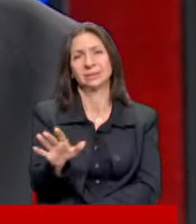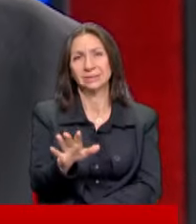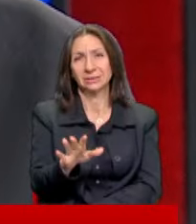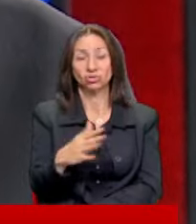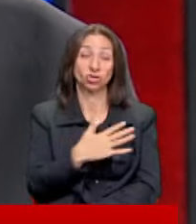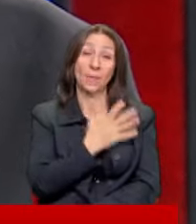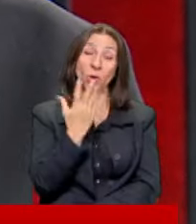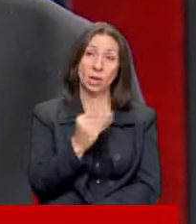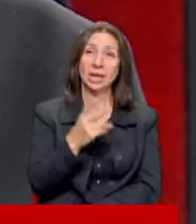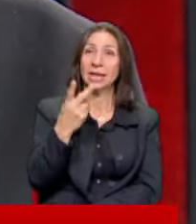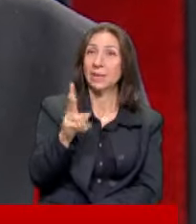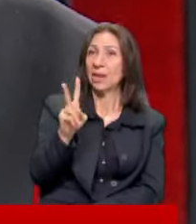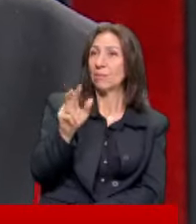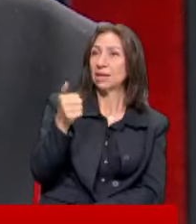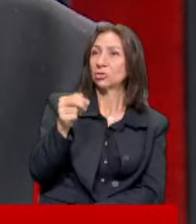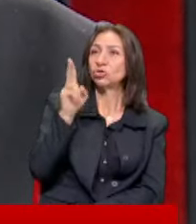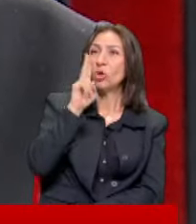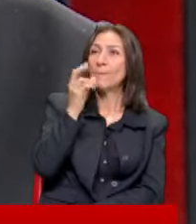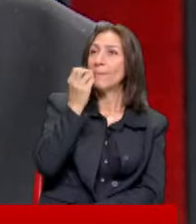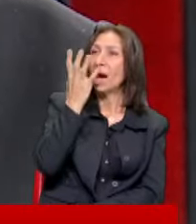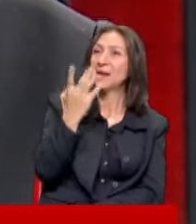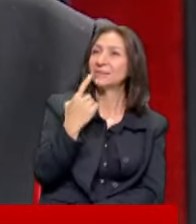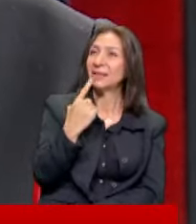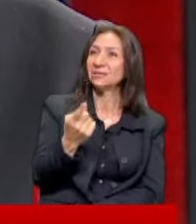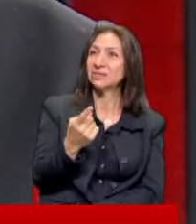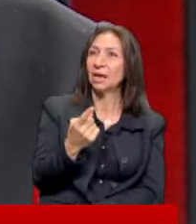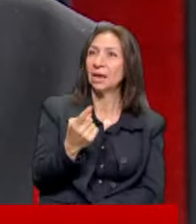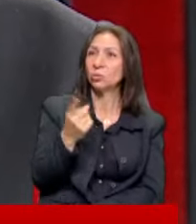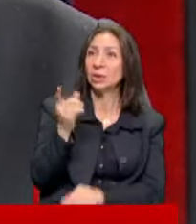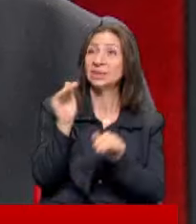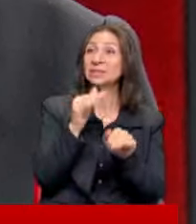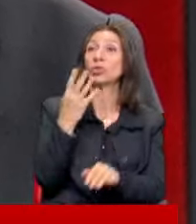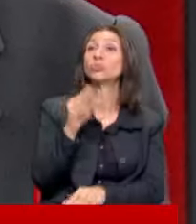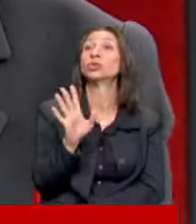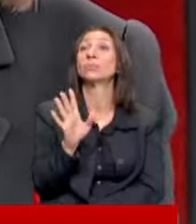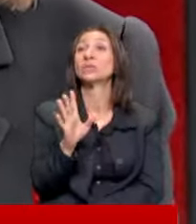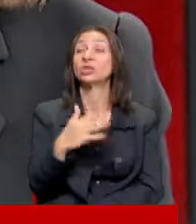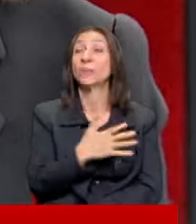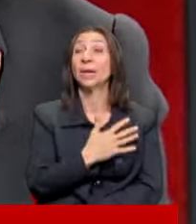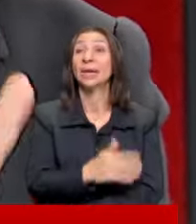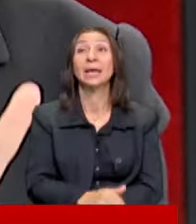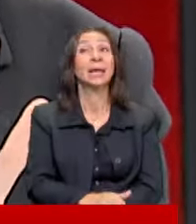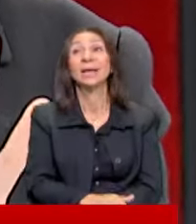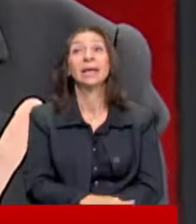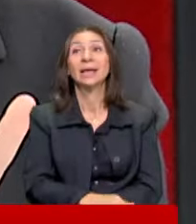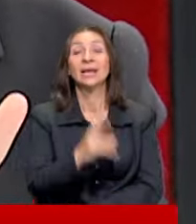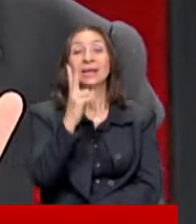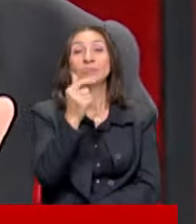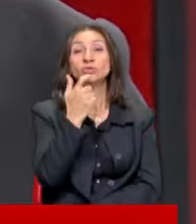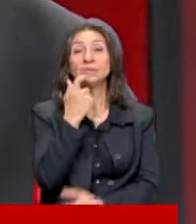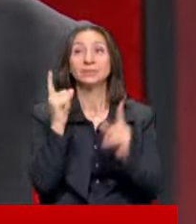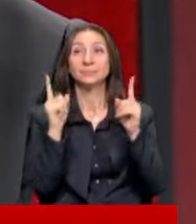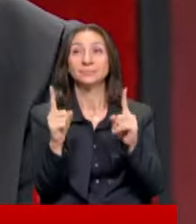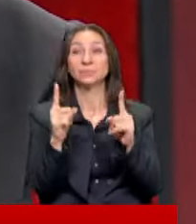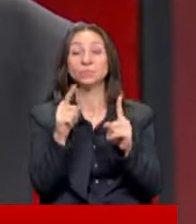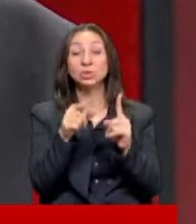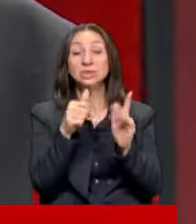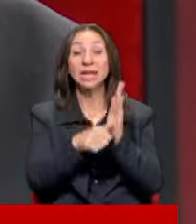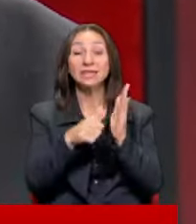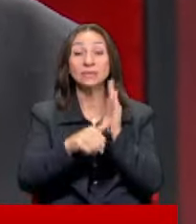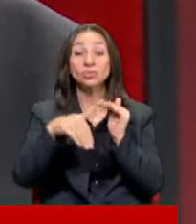Eee 2026 son baharı denilse buna destek olmayacak mı CHP'den işte 2,5 yıl Milat bu